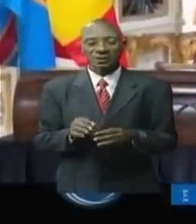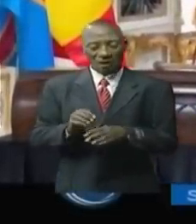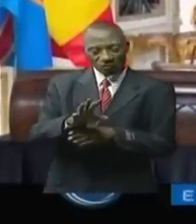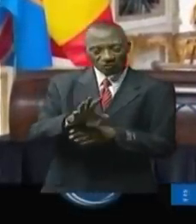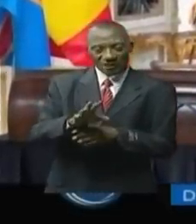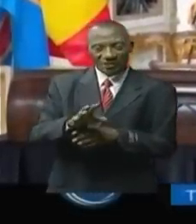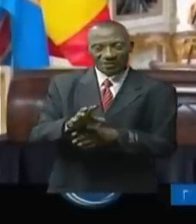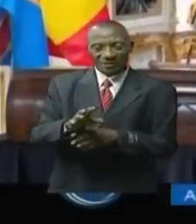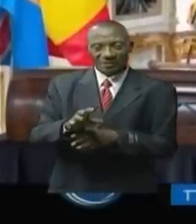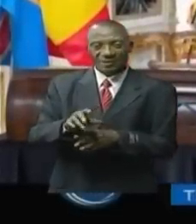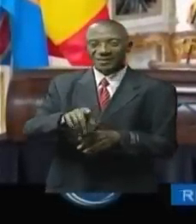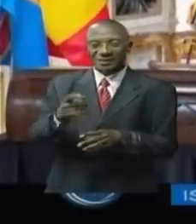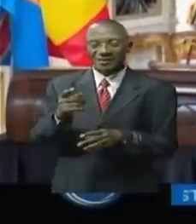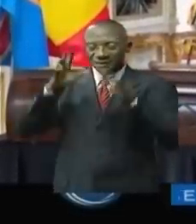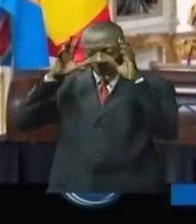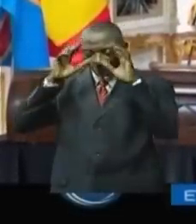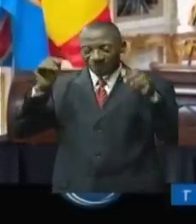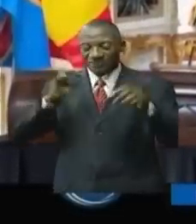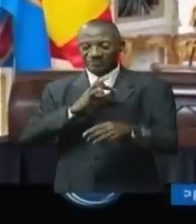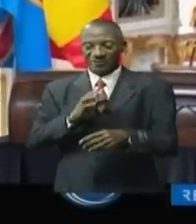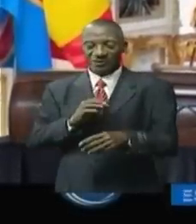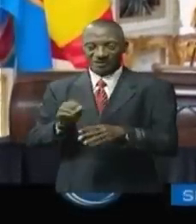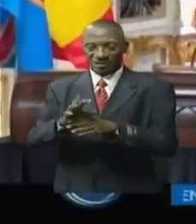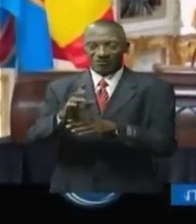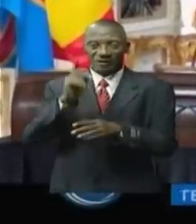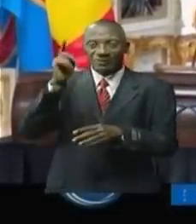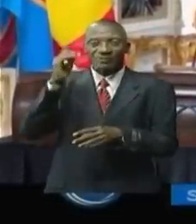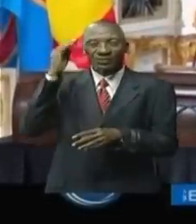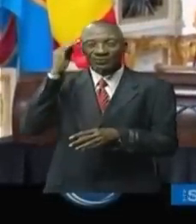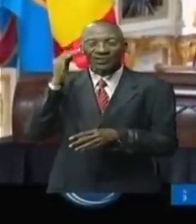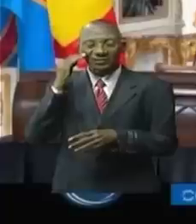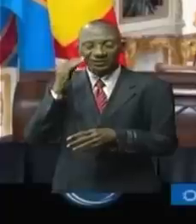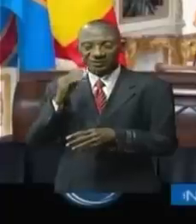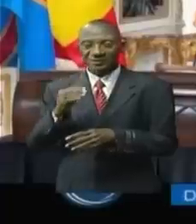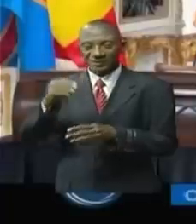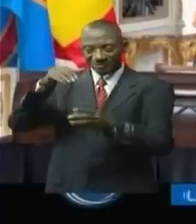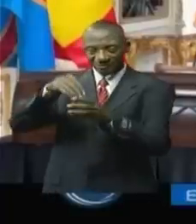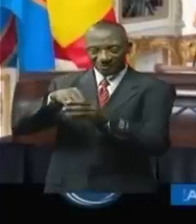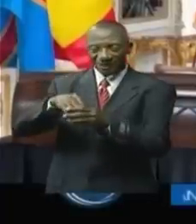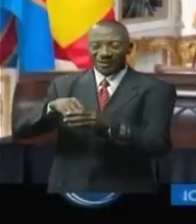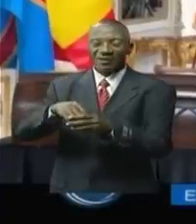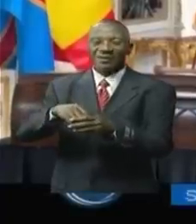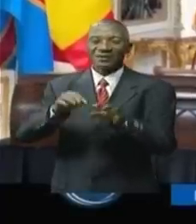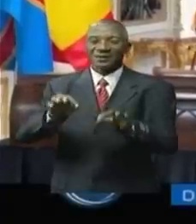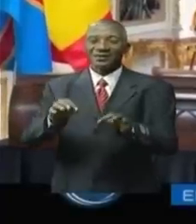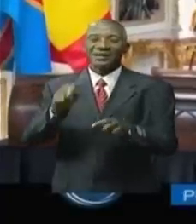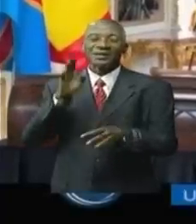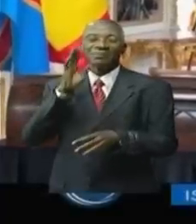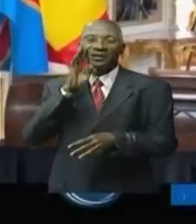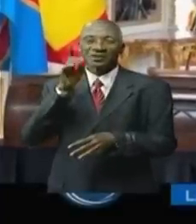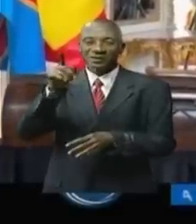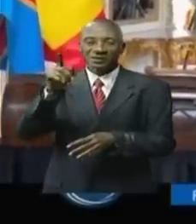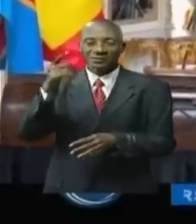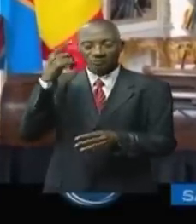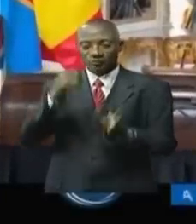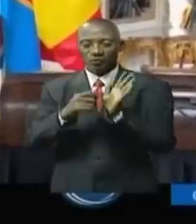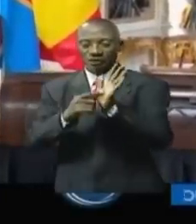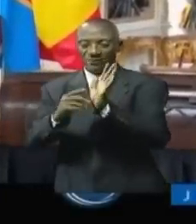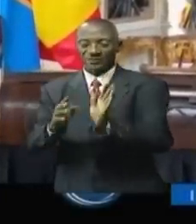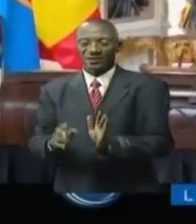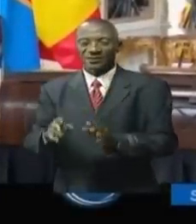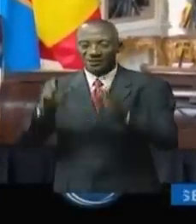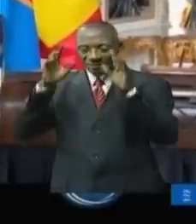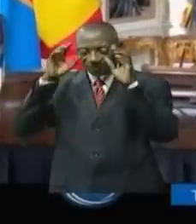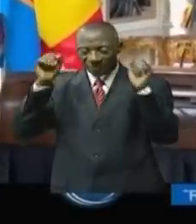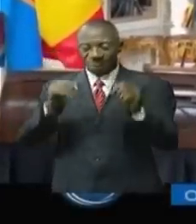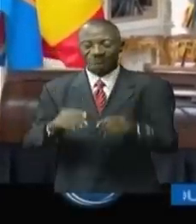République démocratique du Congo, son Excellence, M. Félix Antoine Tshisekedi Tshilombo, au nom du